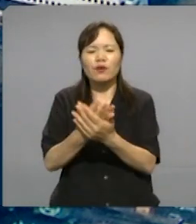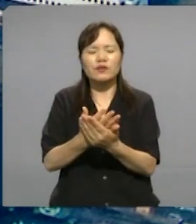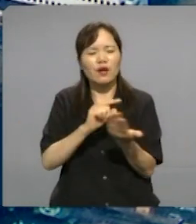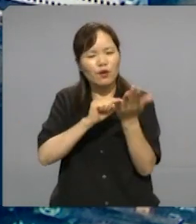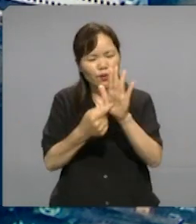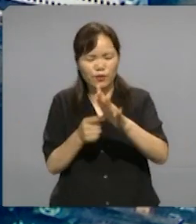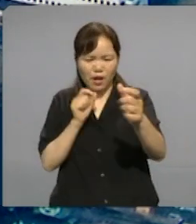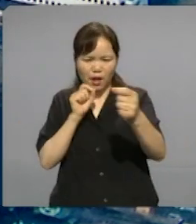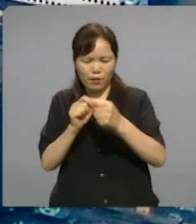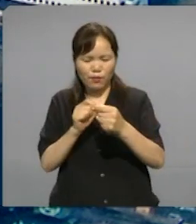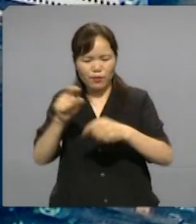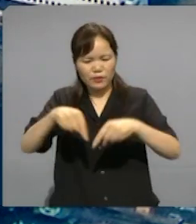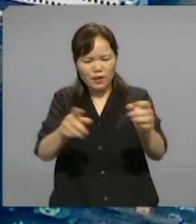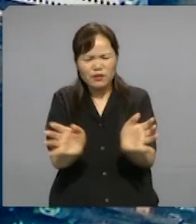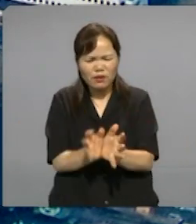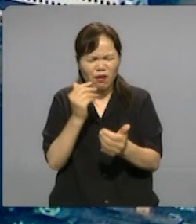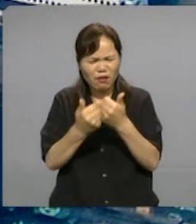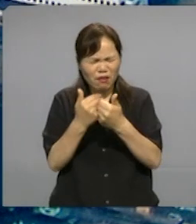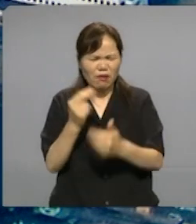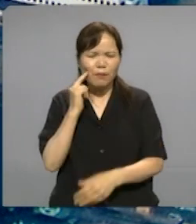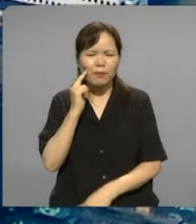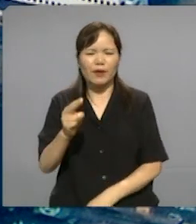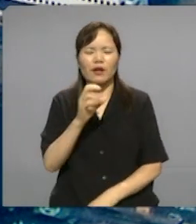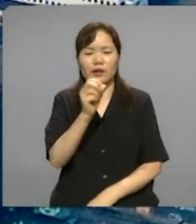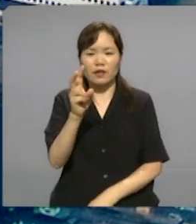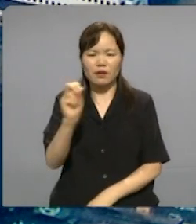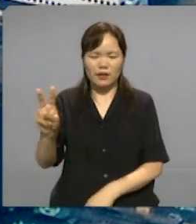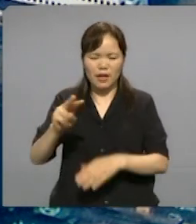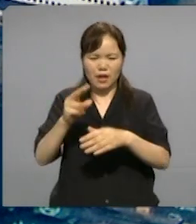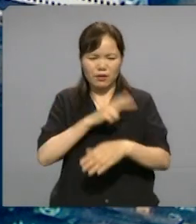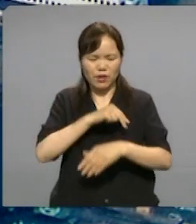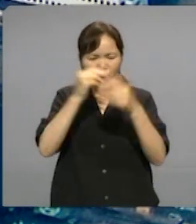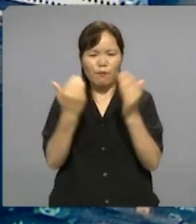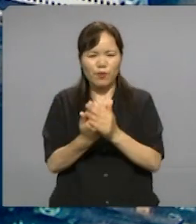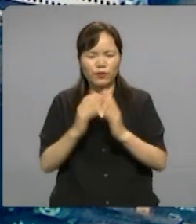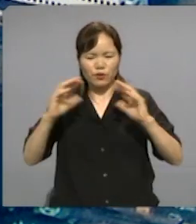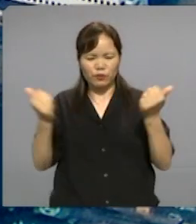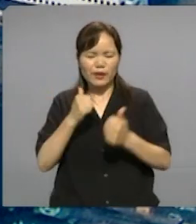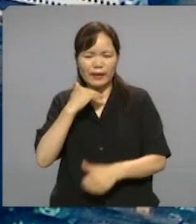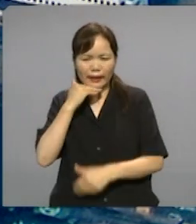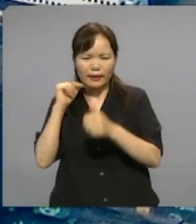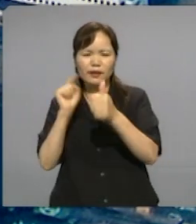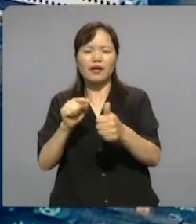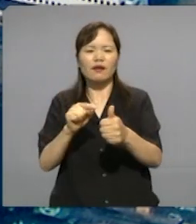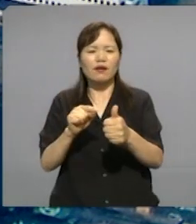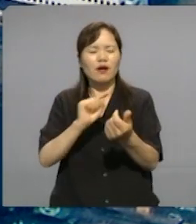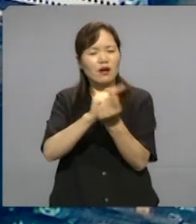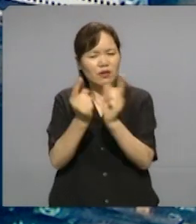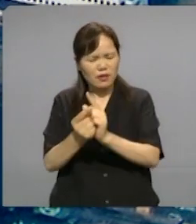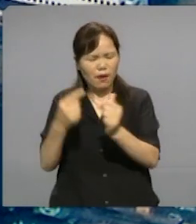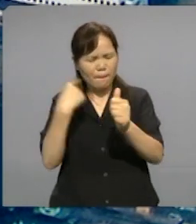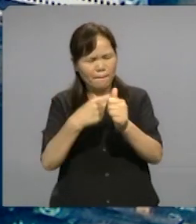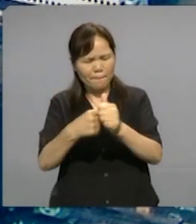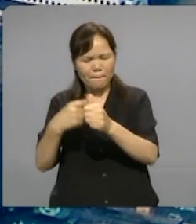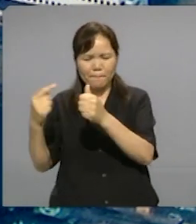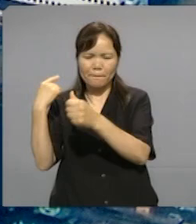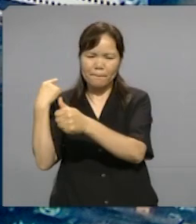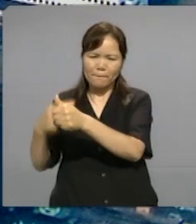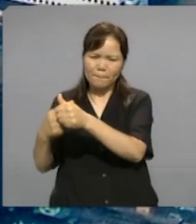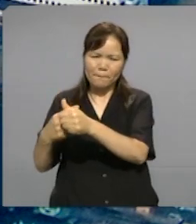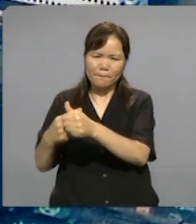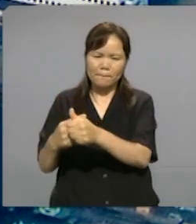공방이 최고조에 이르고 있습니다. 여야 모두 의원들에게 국회 대기령을 내린 가운데 상대를 향한 날선 발언을 쏟아내고